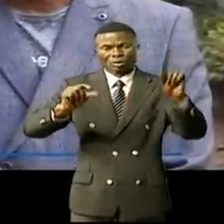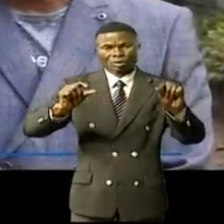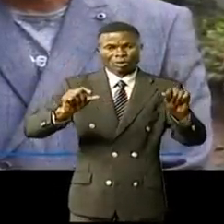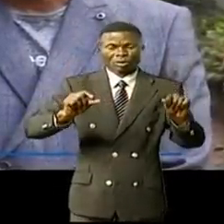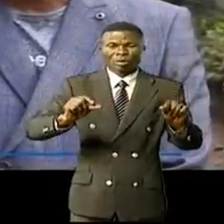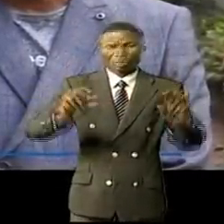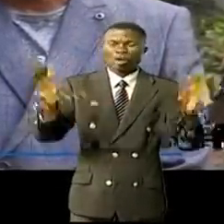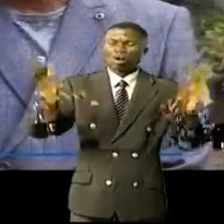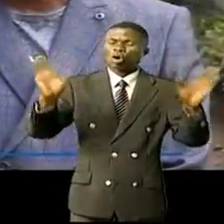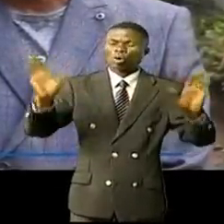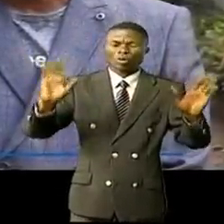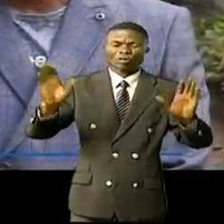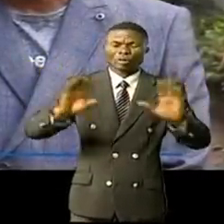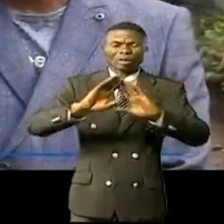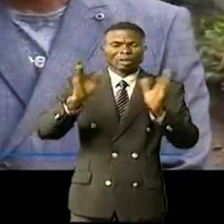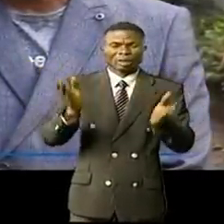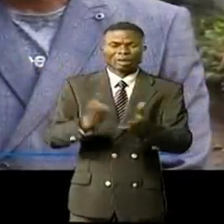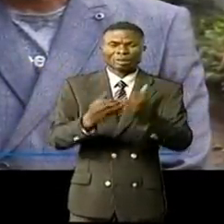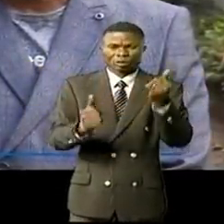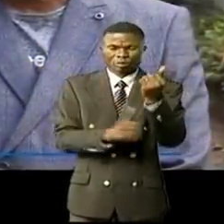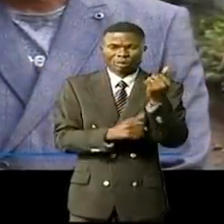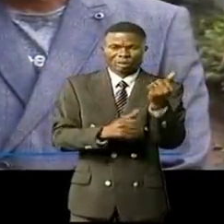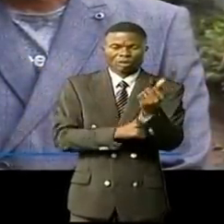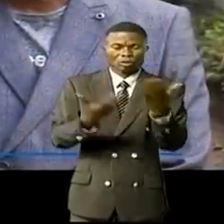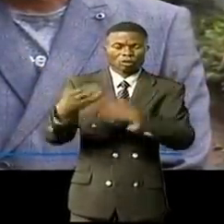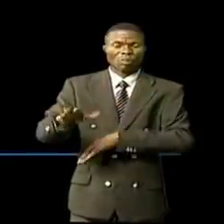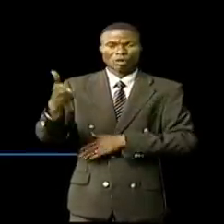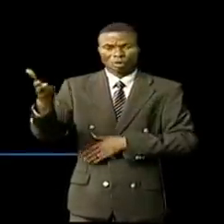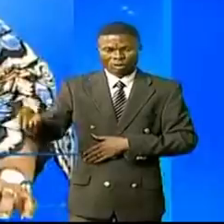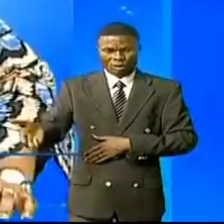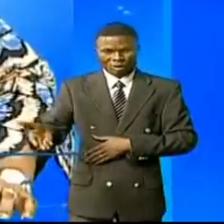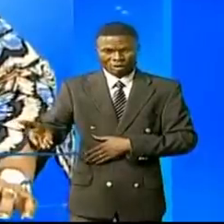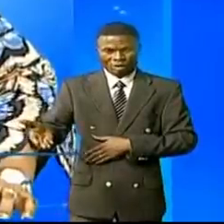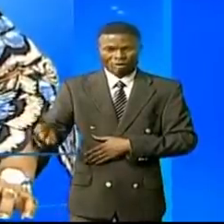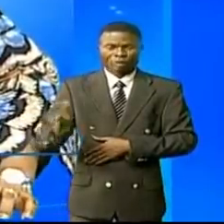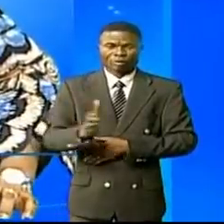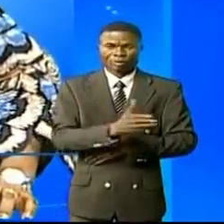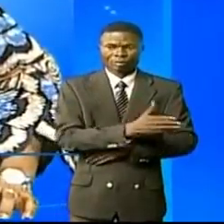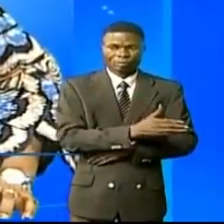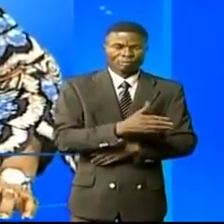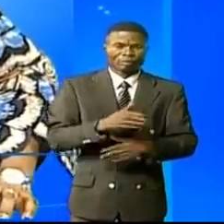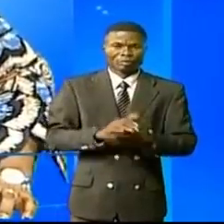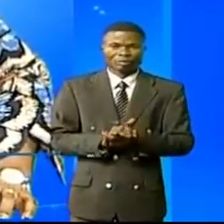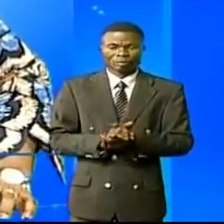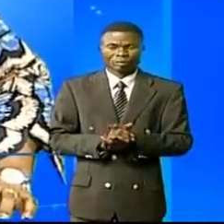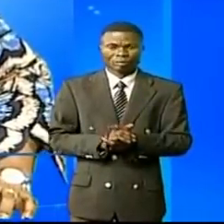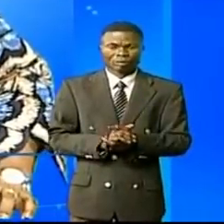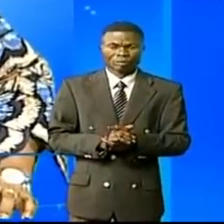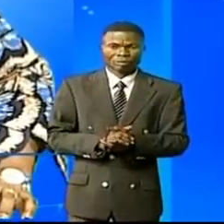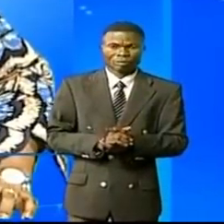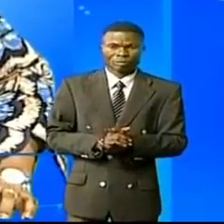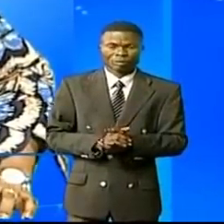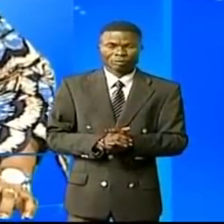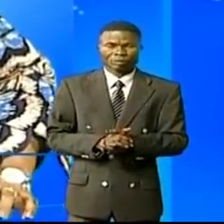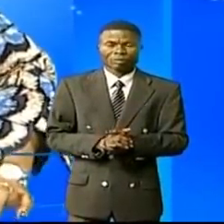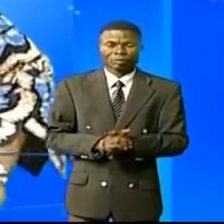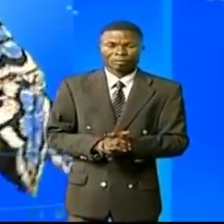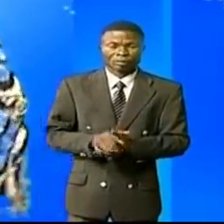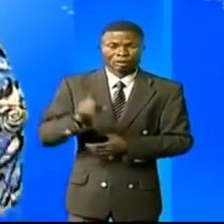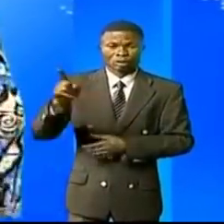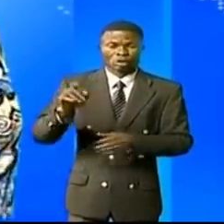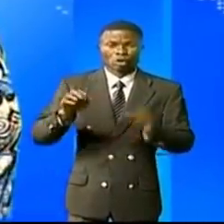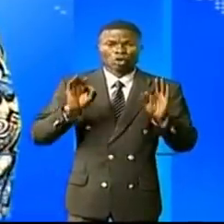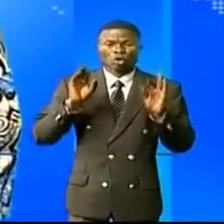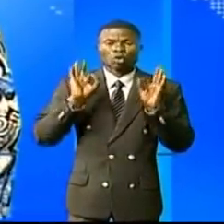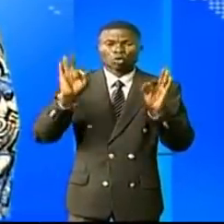intégralement au revoir aux illustres disparus. Moumonia Kaloumouna, c'est lui le nouveau